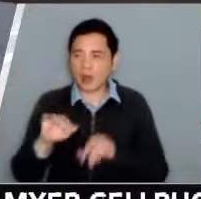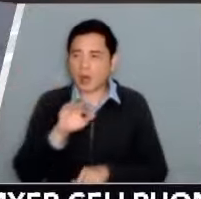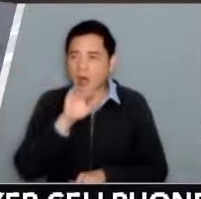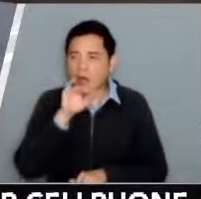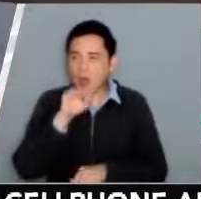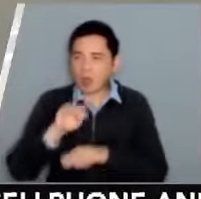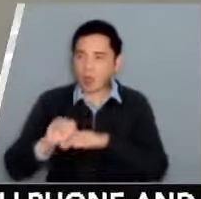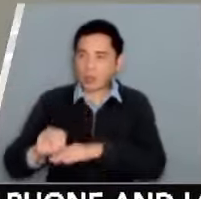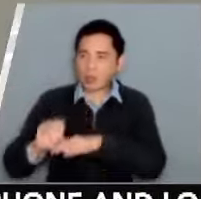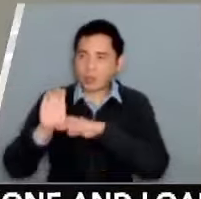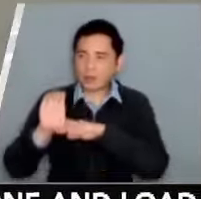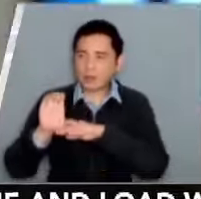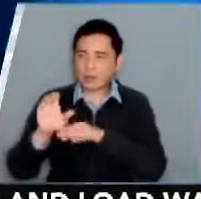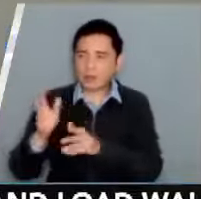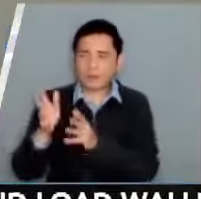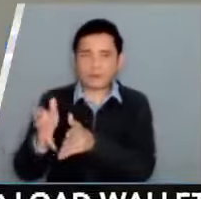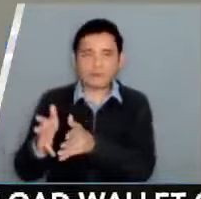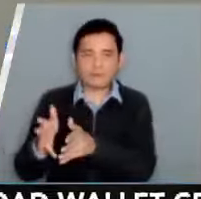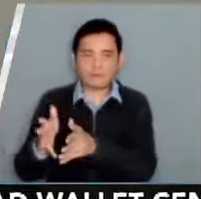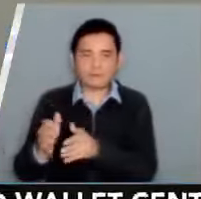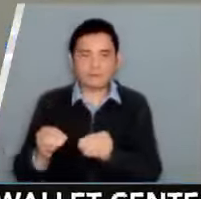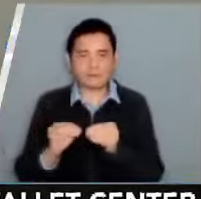Gomez.